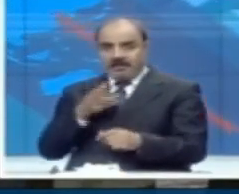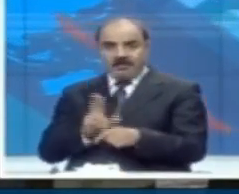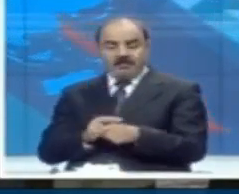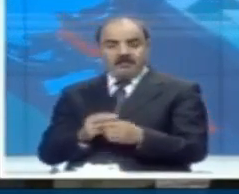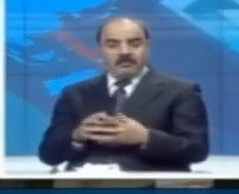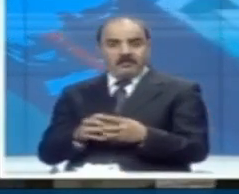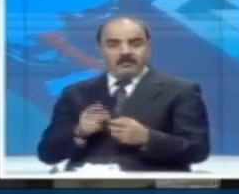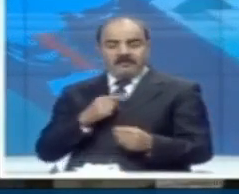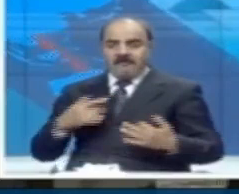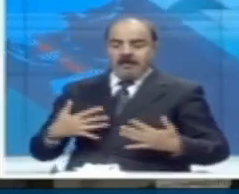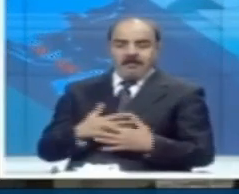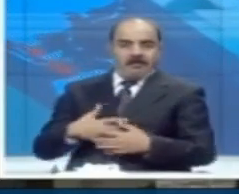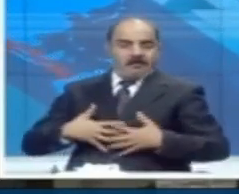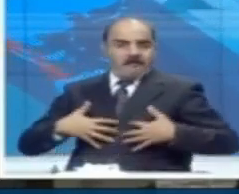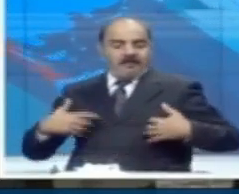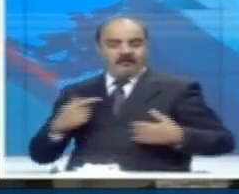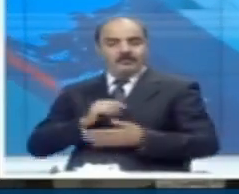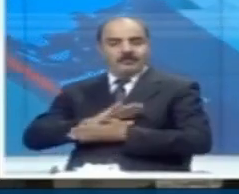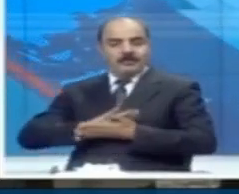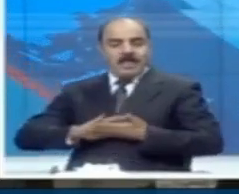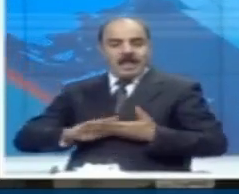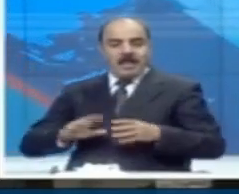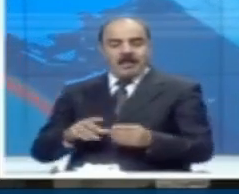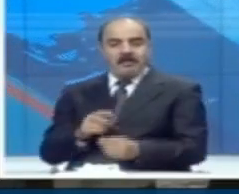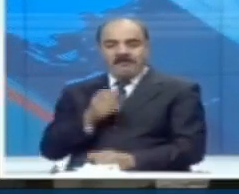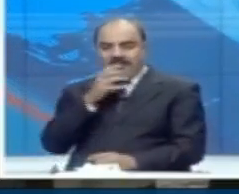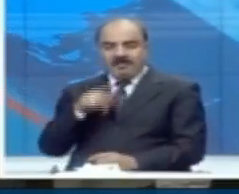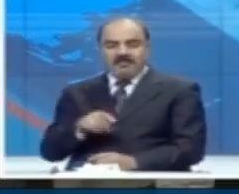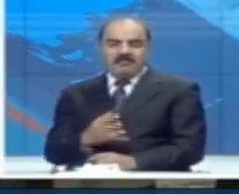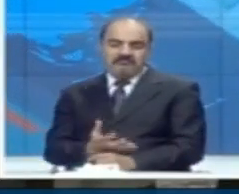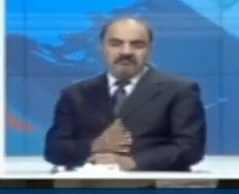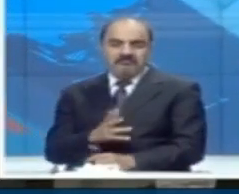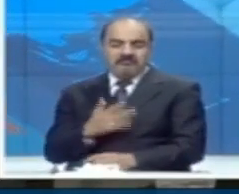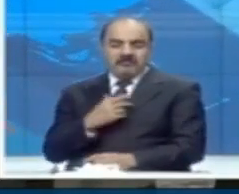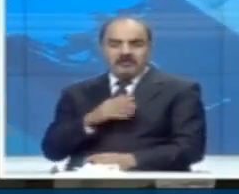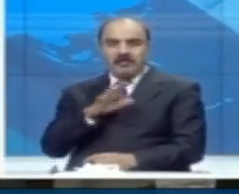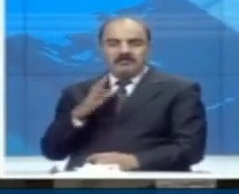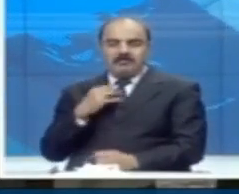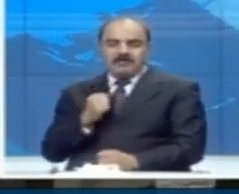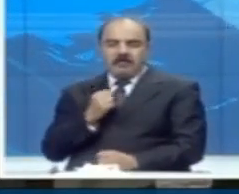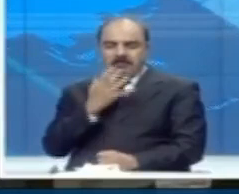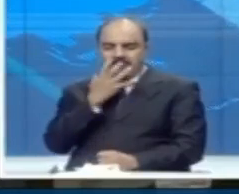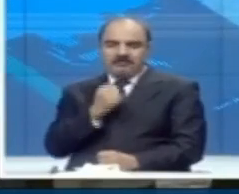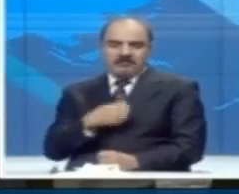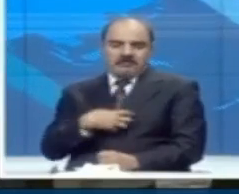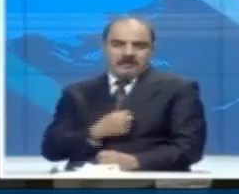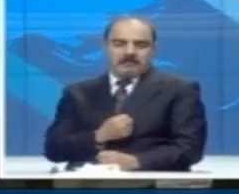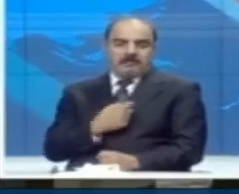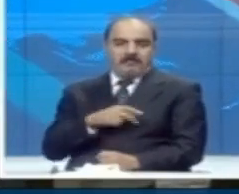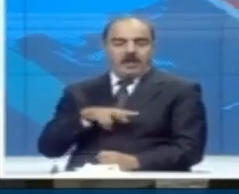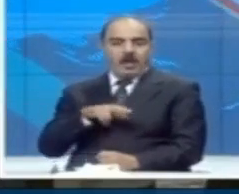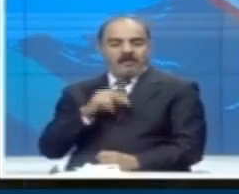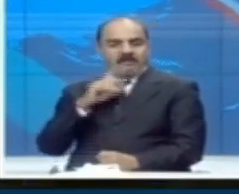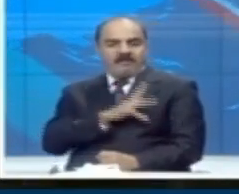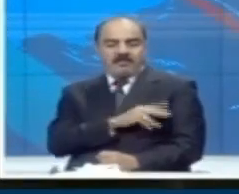بيبعث فرحة ومجد وسلام، إلا العيد ده يمكن جو مختلف شوية. نصلي لإخواتنا